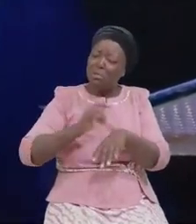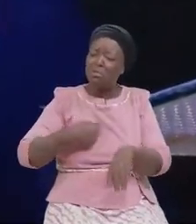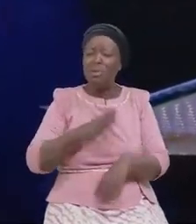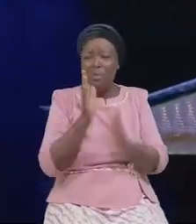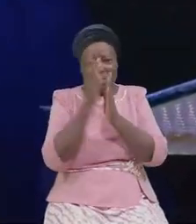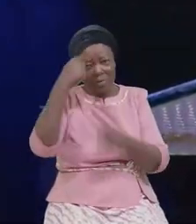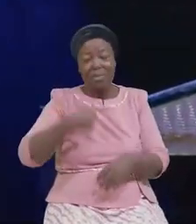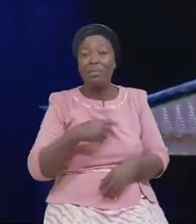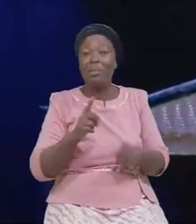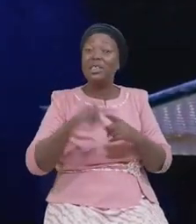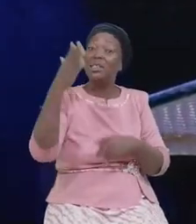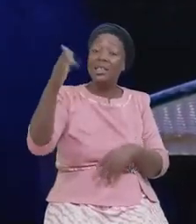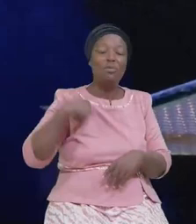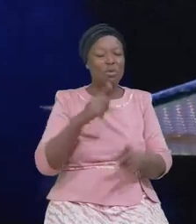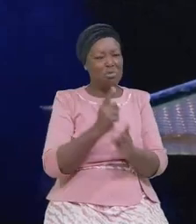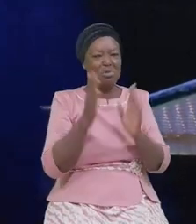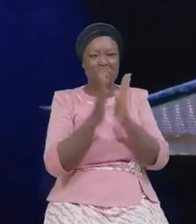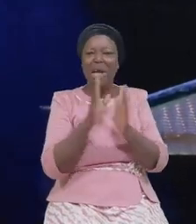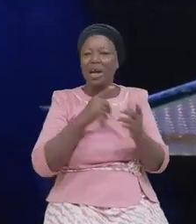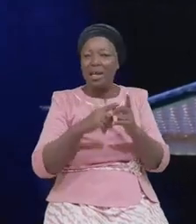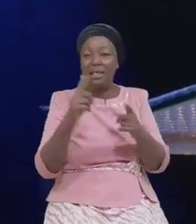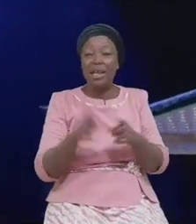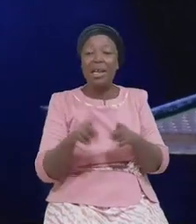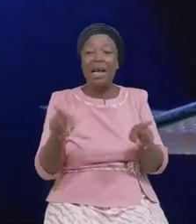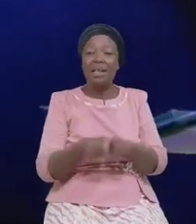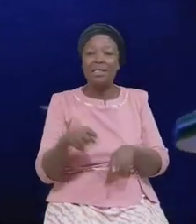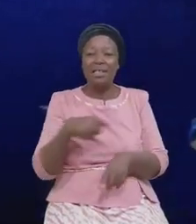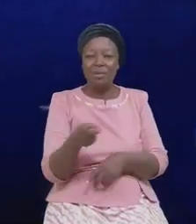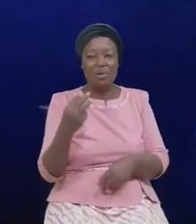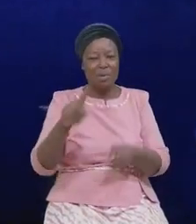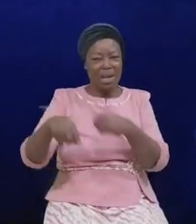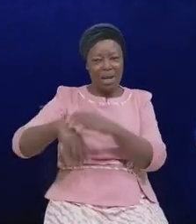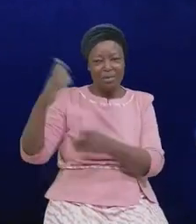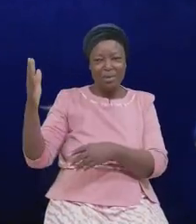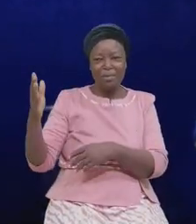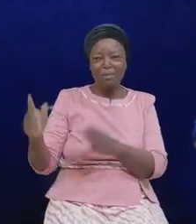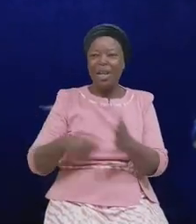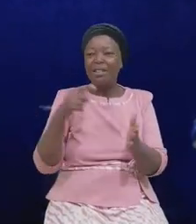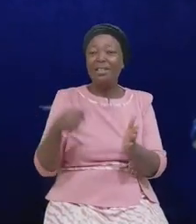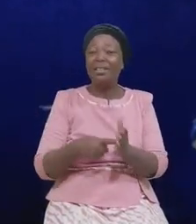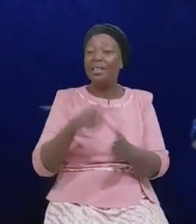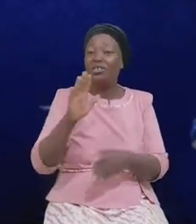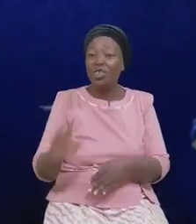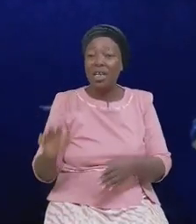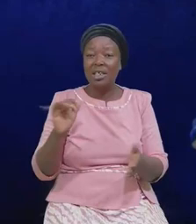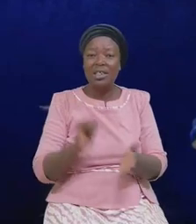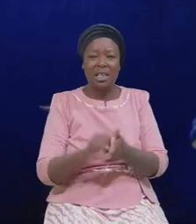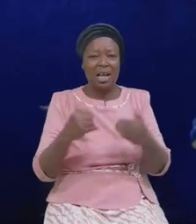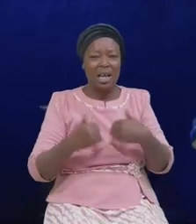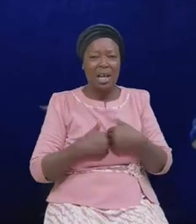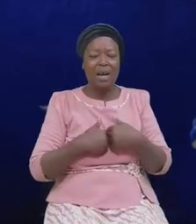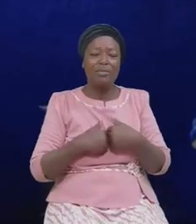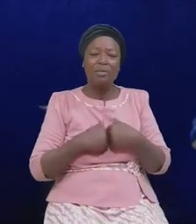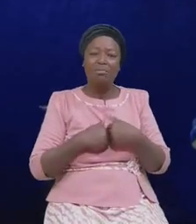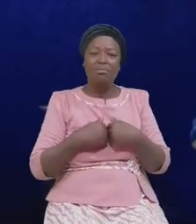prié. Et ils sont partis. Comme ils étaient en train de partir, cet enfant qui avait un problème cérébral,